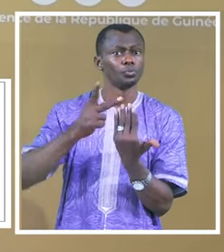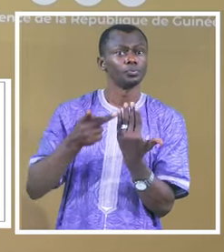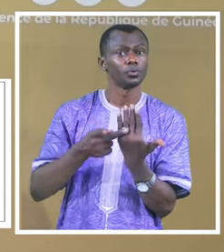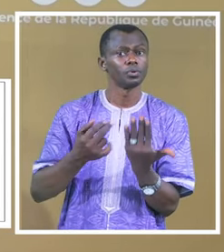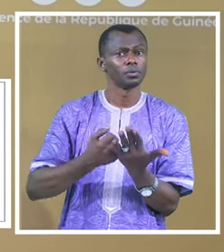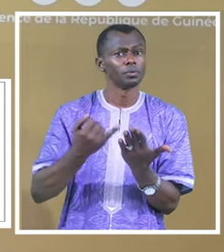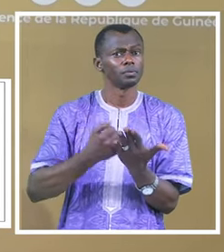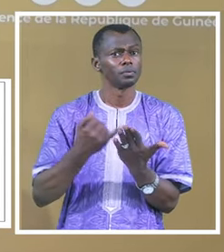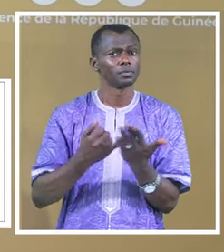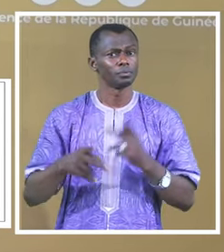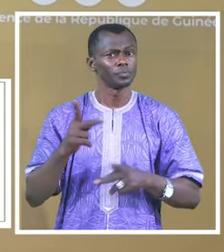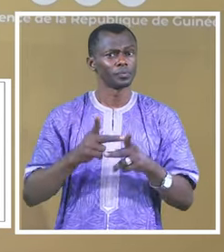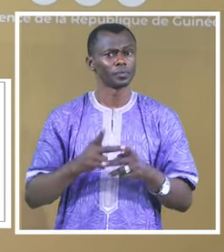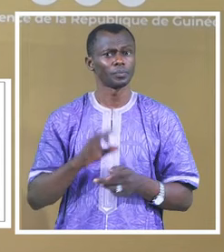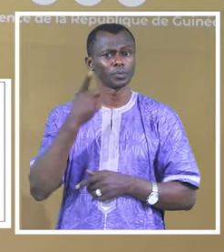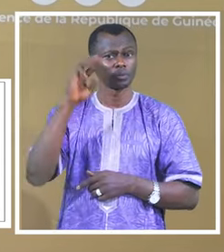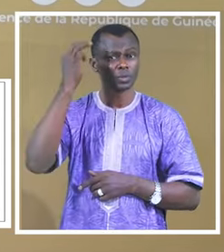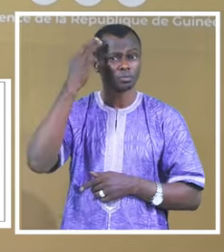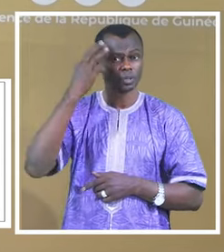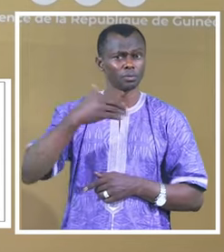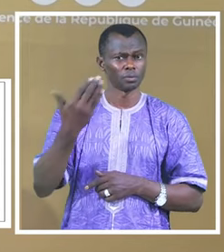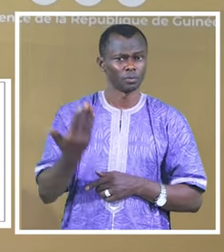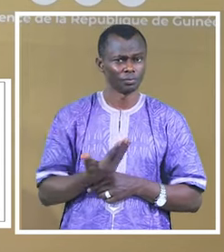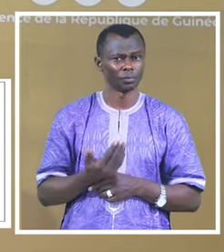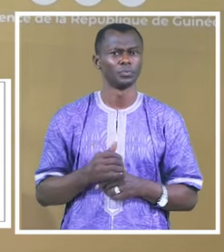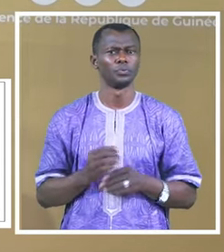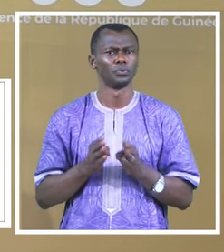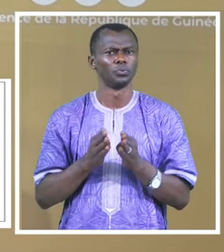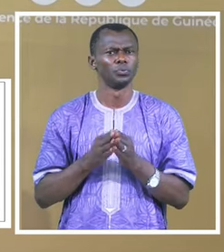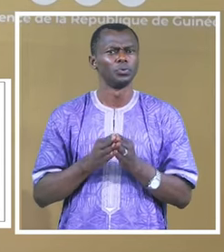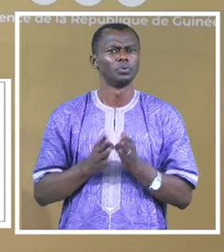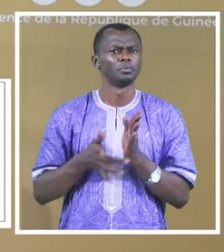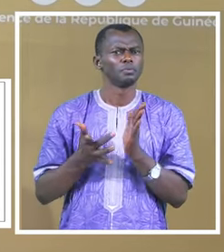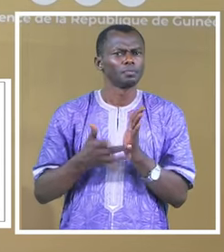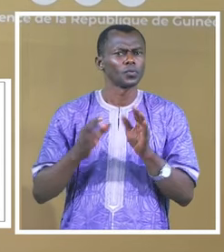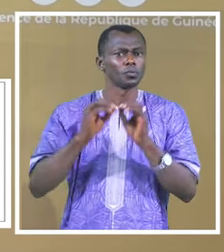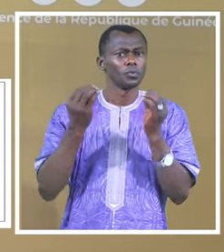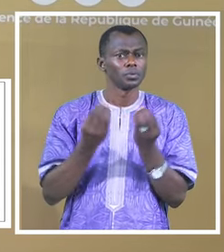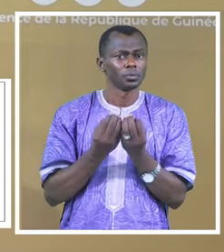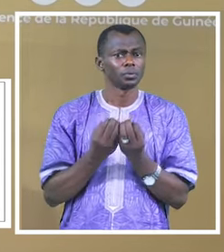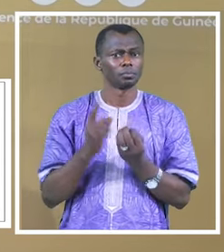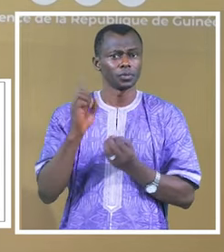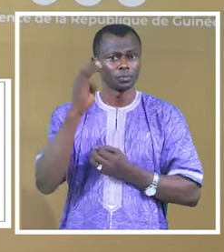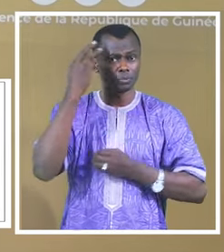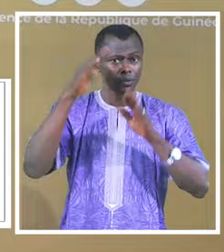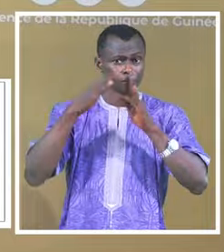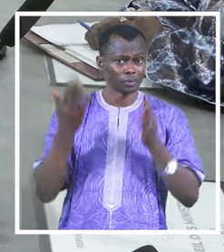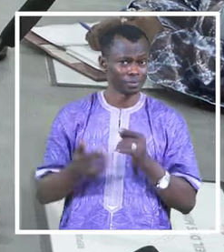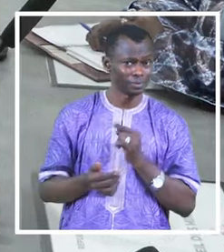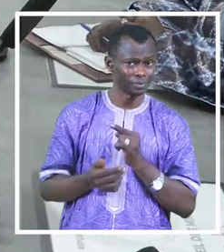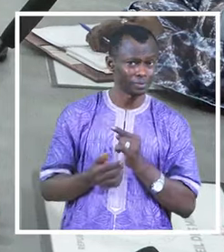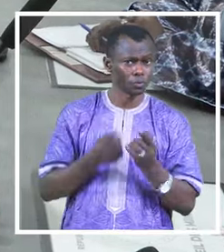technique organisée à la primature entre l'administration de contrôle des grands projets, ACGP, les services